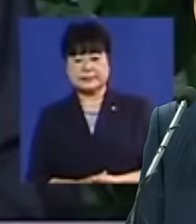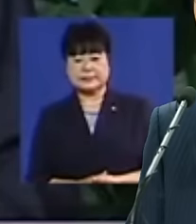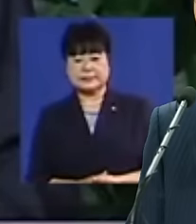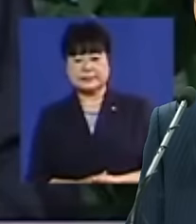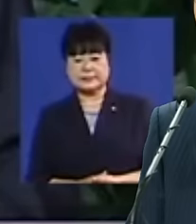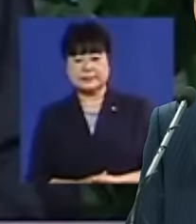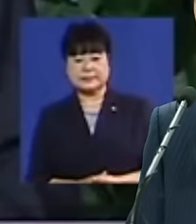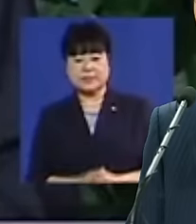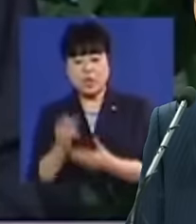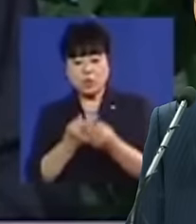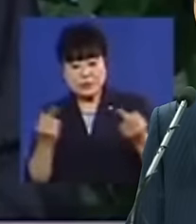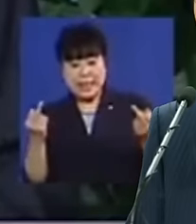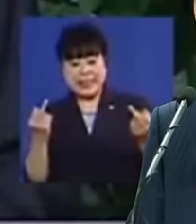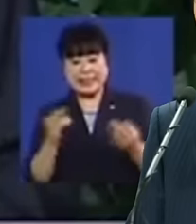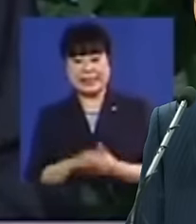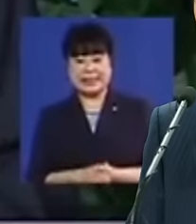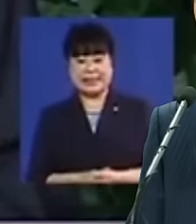동산에